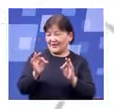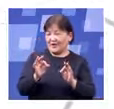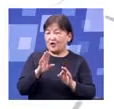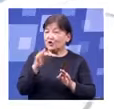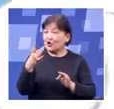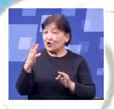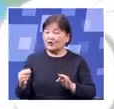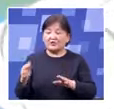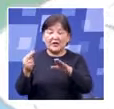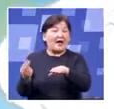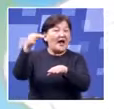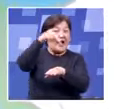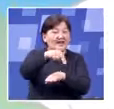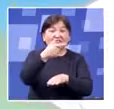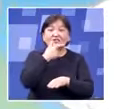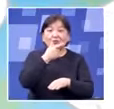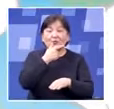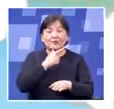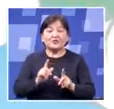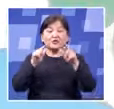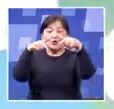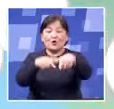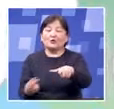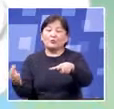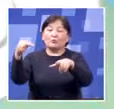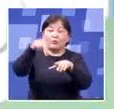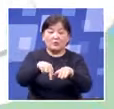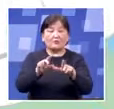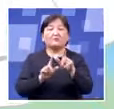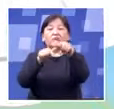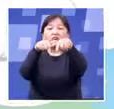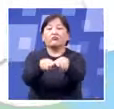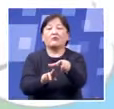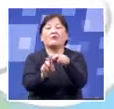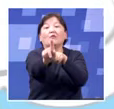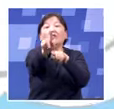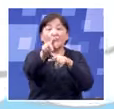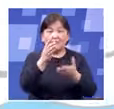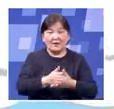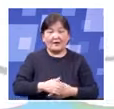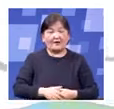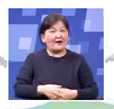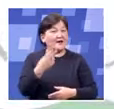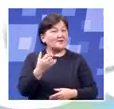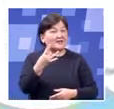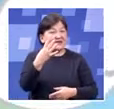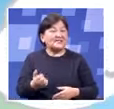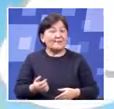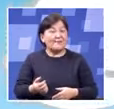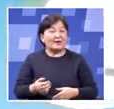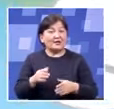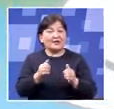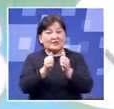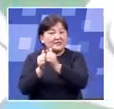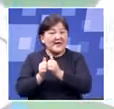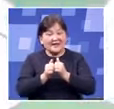Зүйтэй шоргоолц маань гол дээгүүр хараа чадахгүй учраас гол дундсан байдаг. Харин царцаа маань